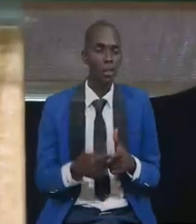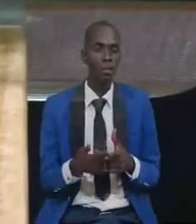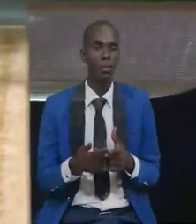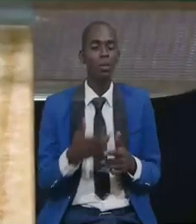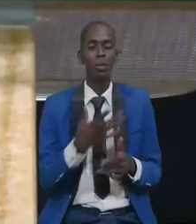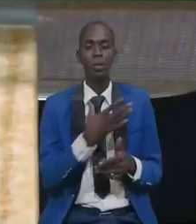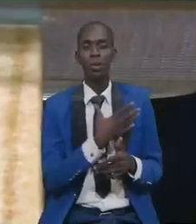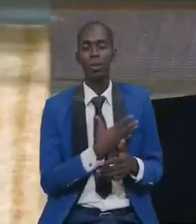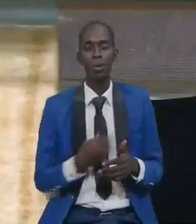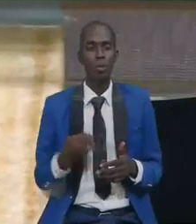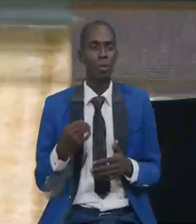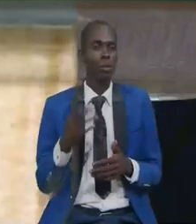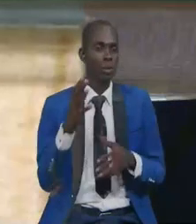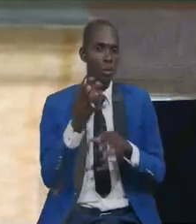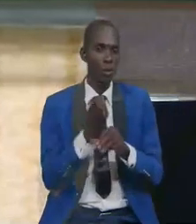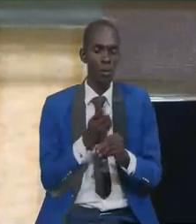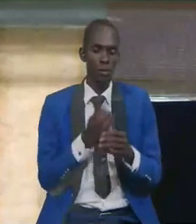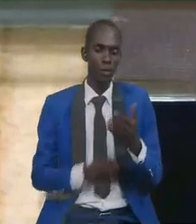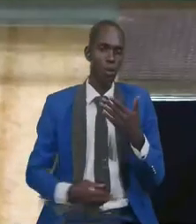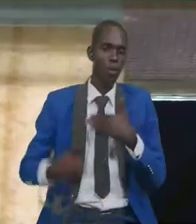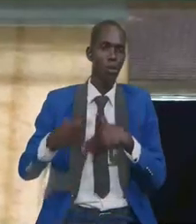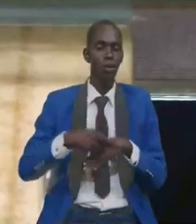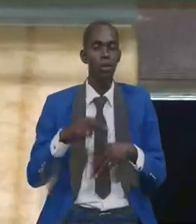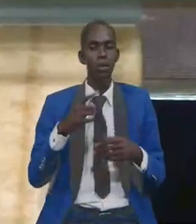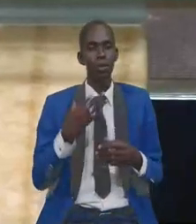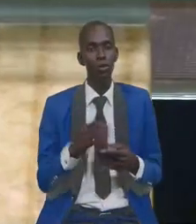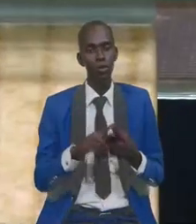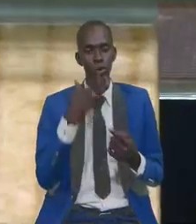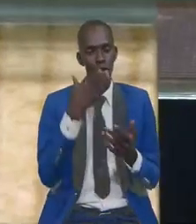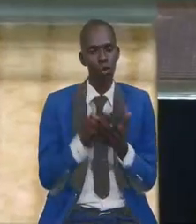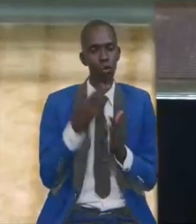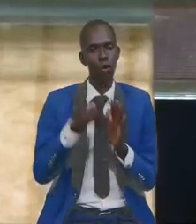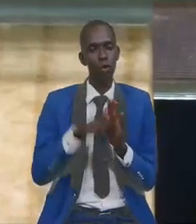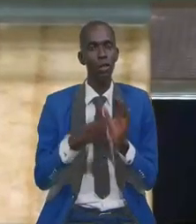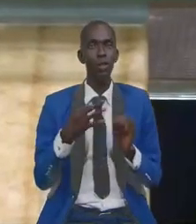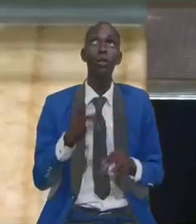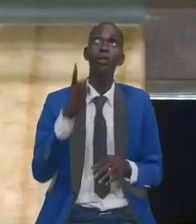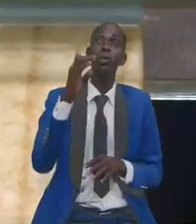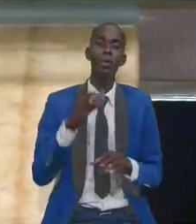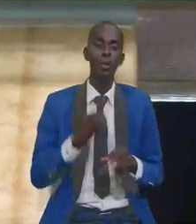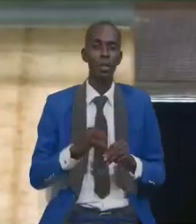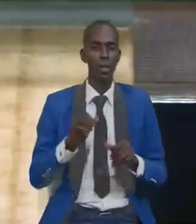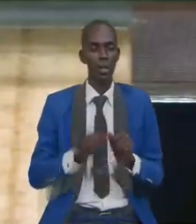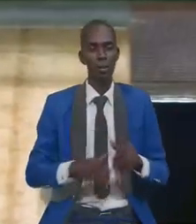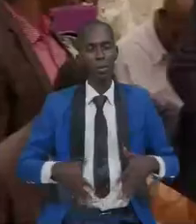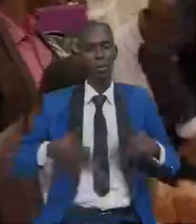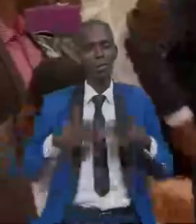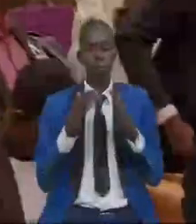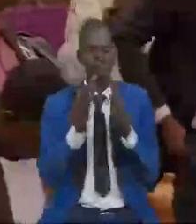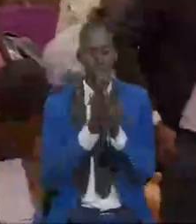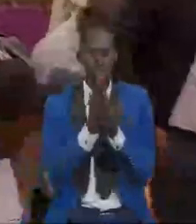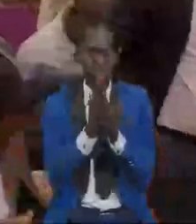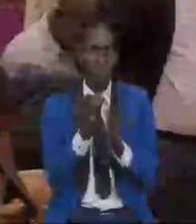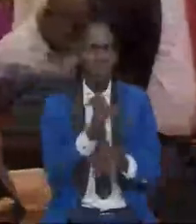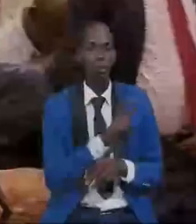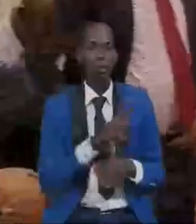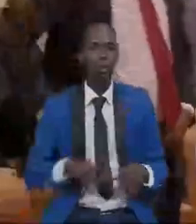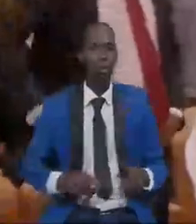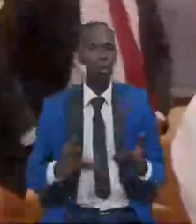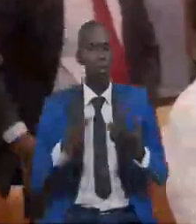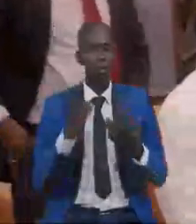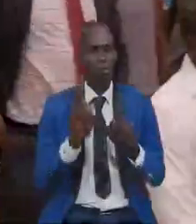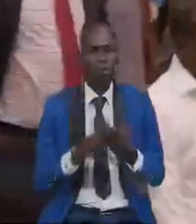une restauration pour la bonté de Dieu dans toutes les vies. Priez, le Seigneur voudrait vous entendre prier